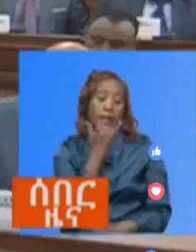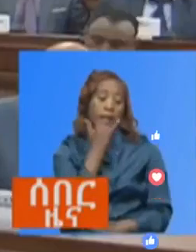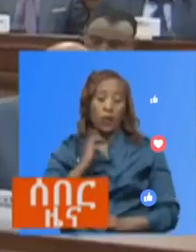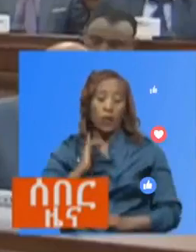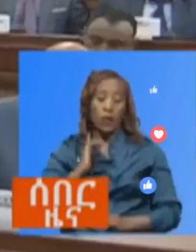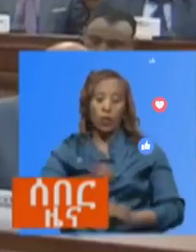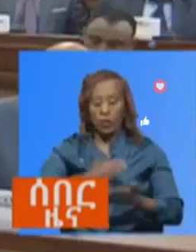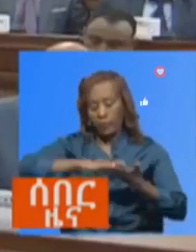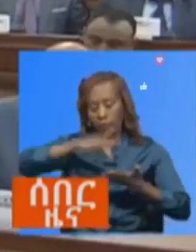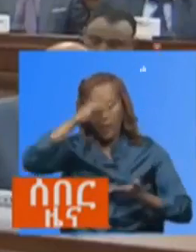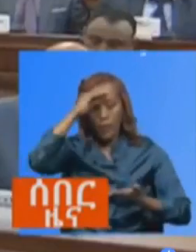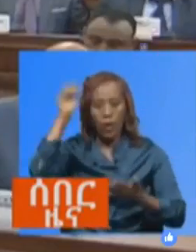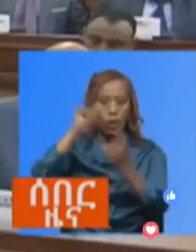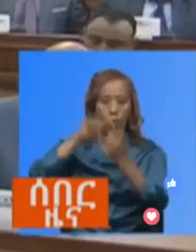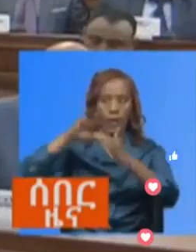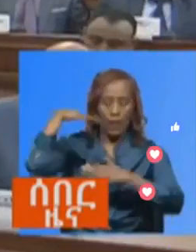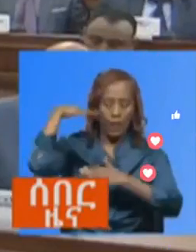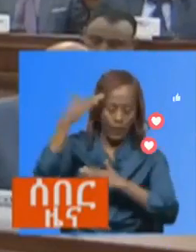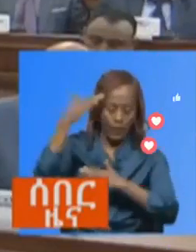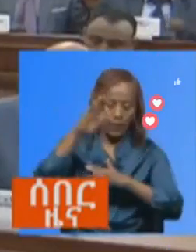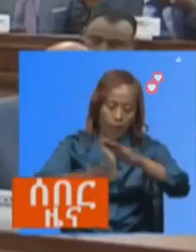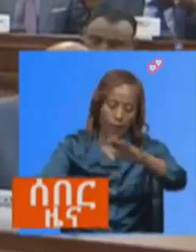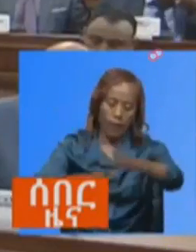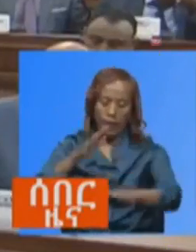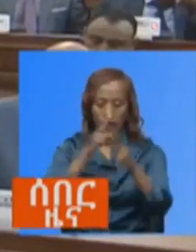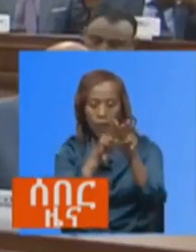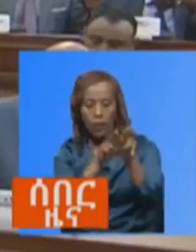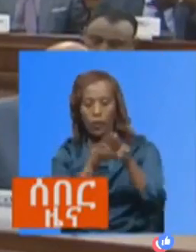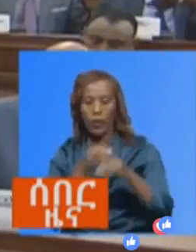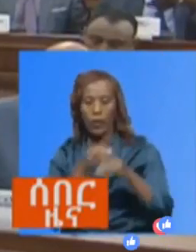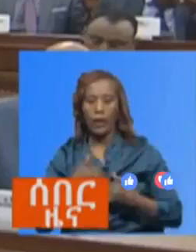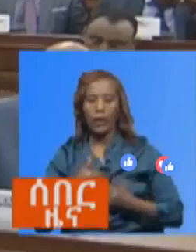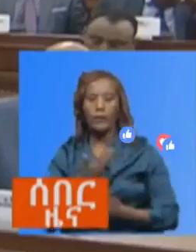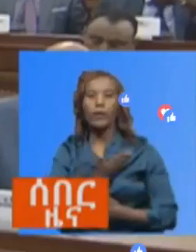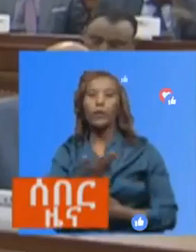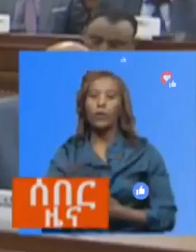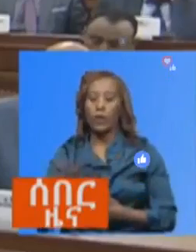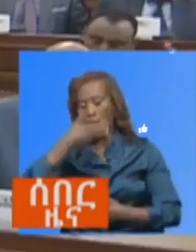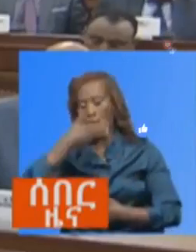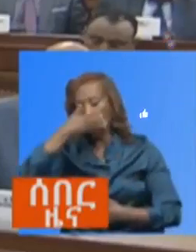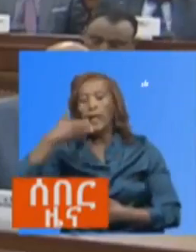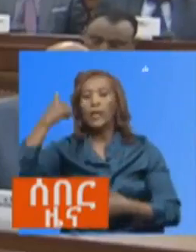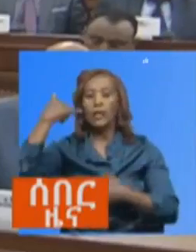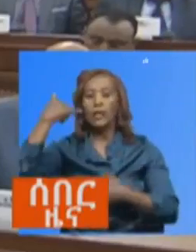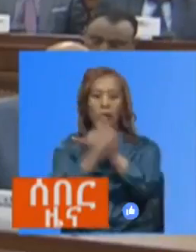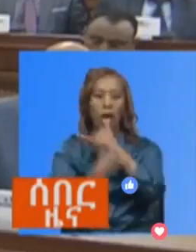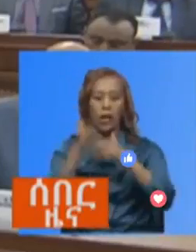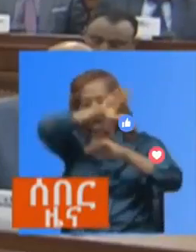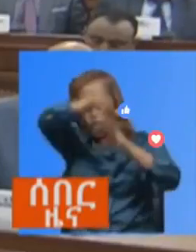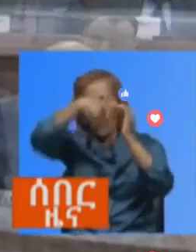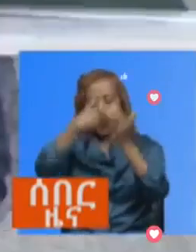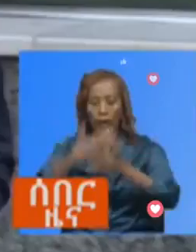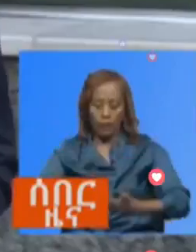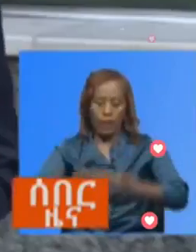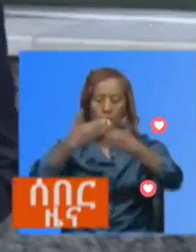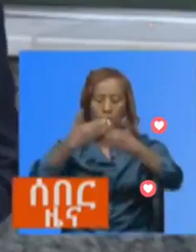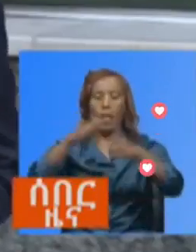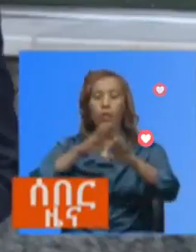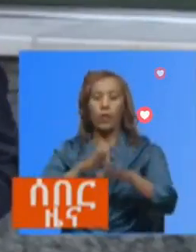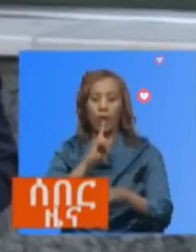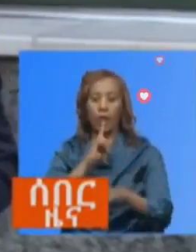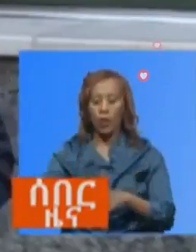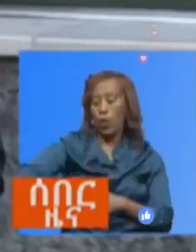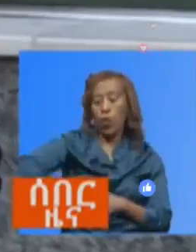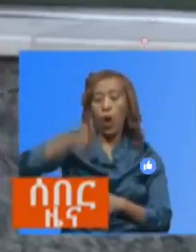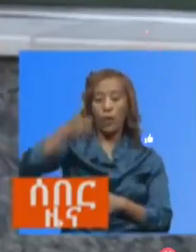ከስህተቶቻችን ተምረን ወደፊት በመራመድ ማተኮር ያለብን ጉዳይ የተሻለች ሀገር ለሁላችንም በመገንባቱ ላይ ነው።